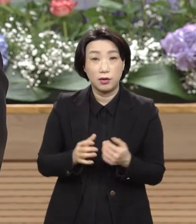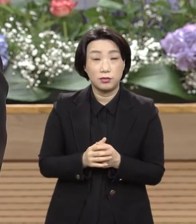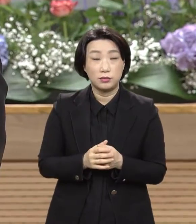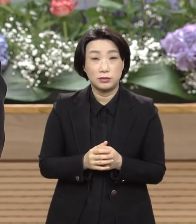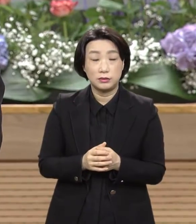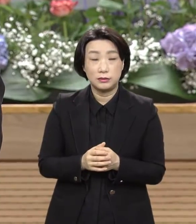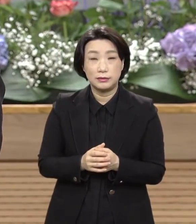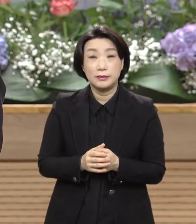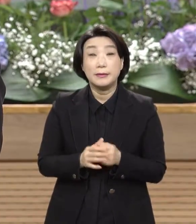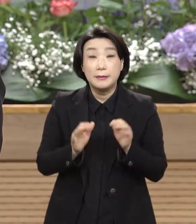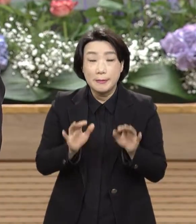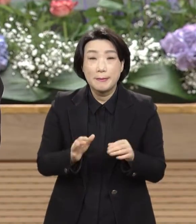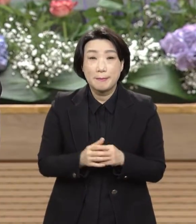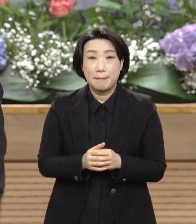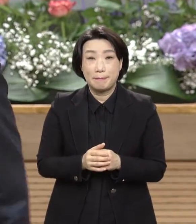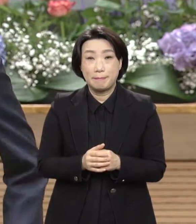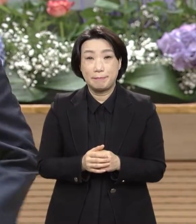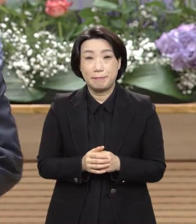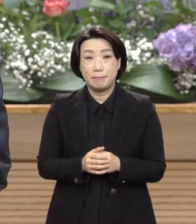그렇게